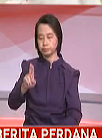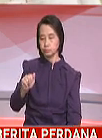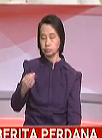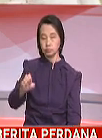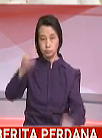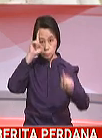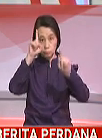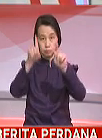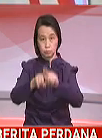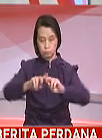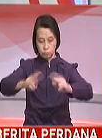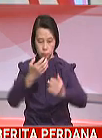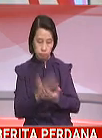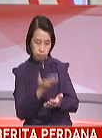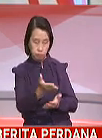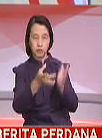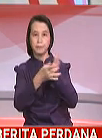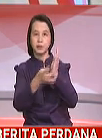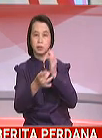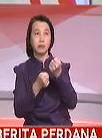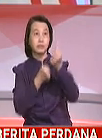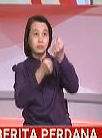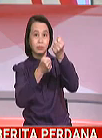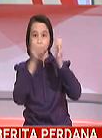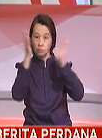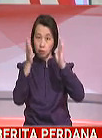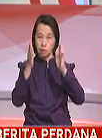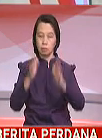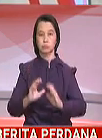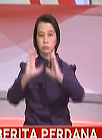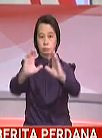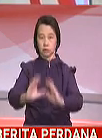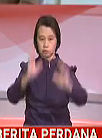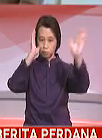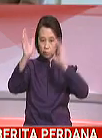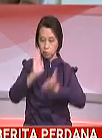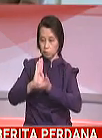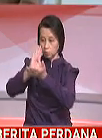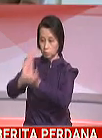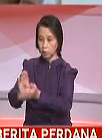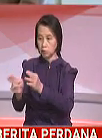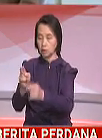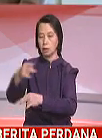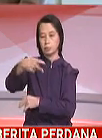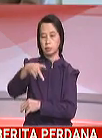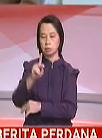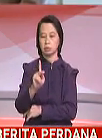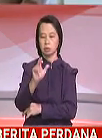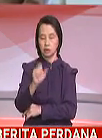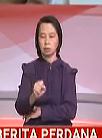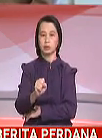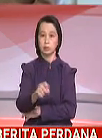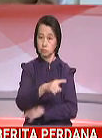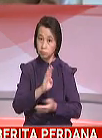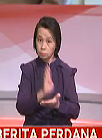bersetuju meningkatkan pembelian minyak sawit Malaysia. Dalam pada itu, cara Malaysia membantu perusahaan kecil dan sederhana